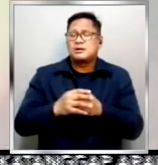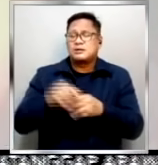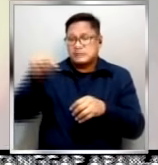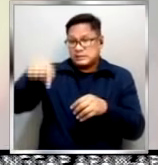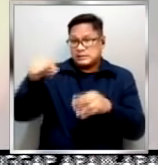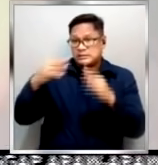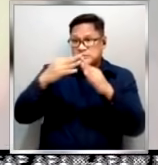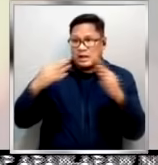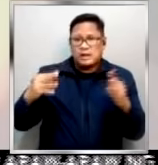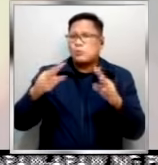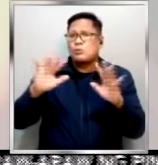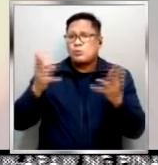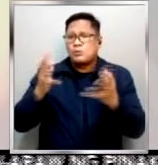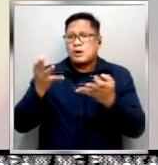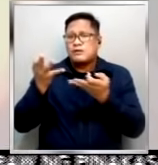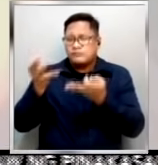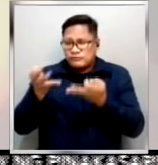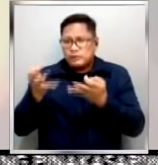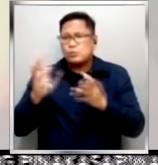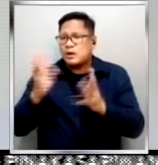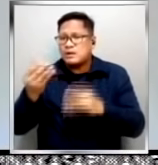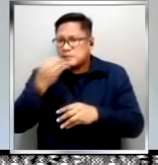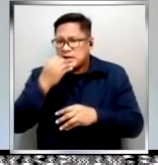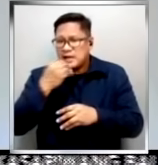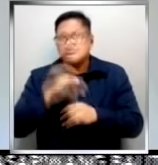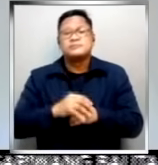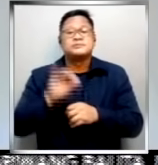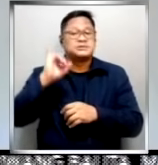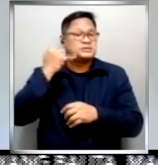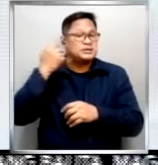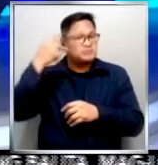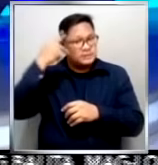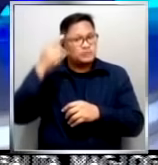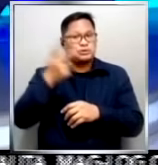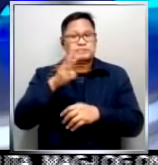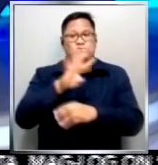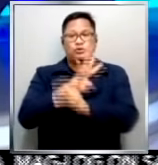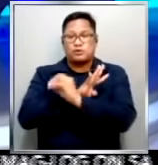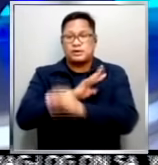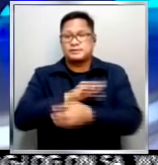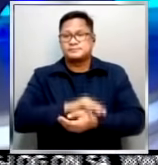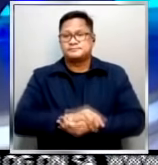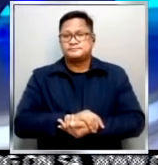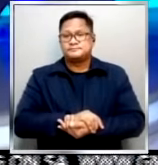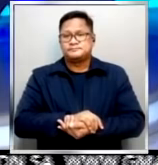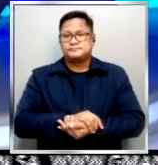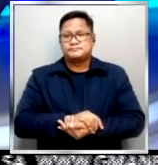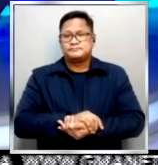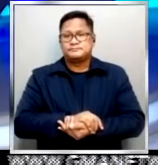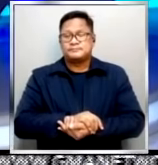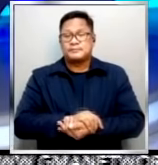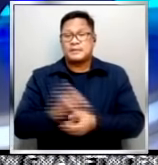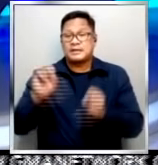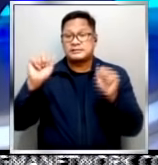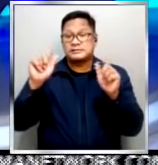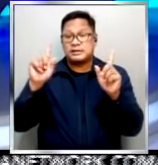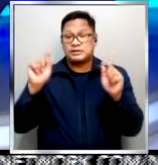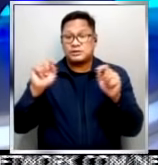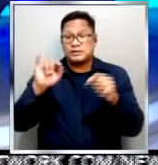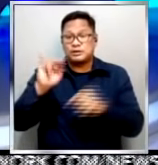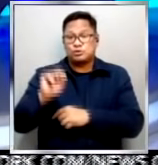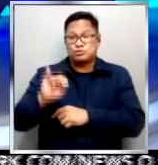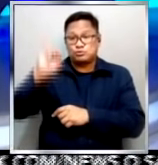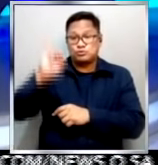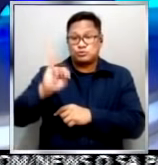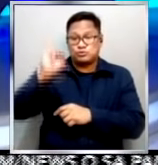kinakayan. JP Soriano, Nakatutok, 24 Oras. Sa Badoc, Ilocos Norte, 4 ang inaresto